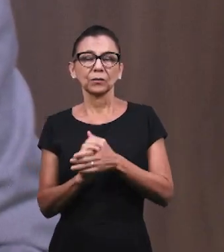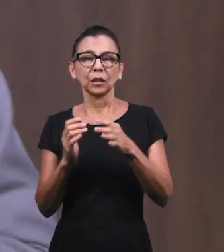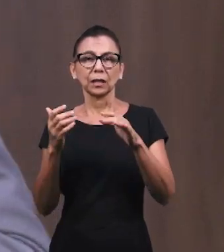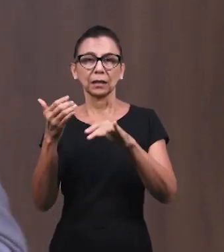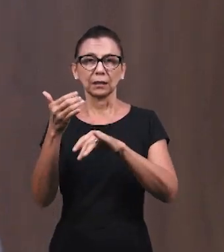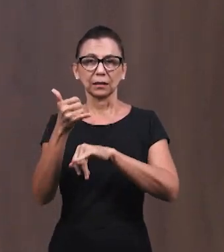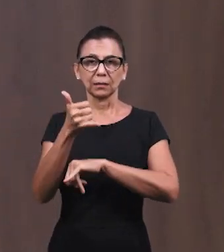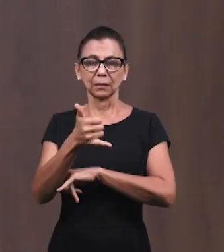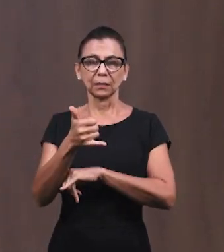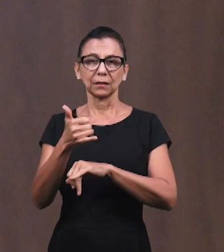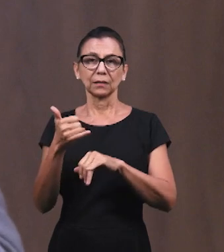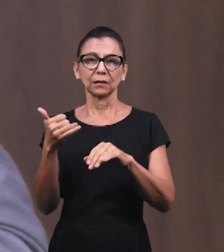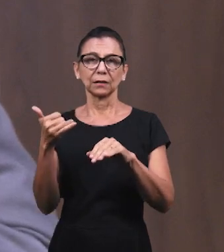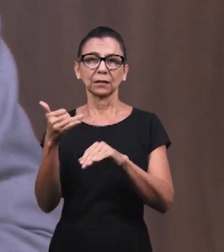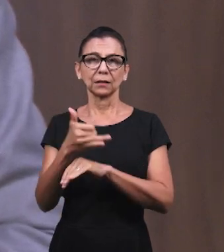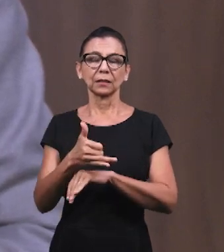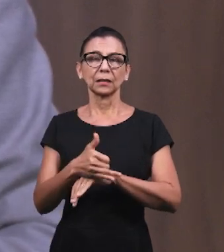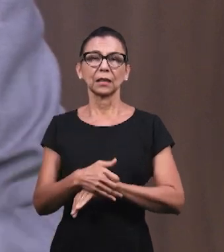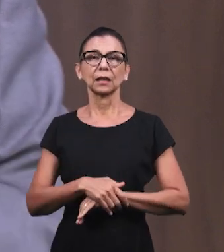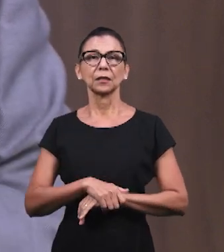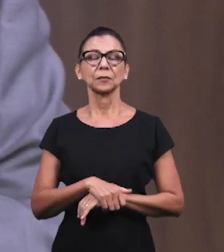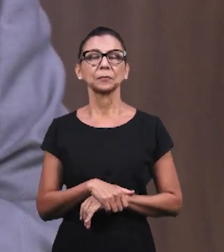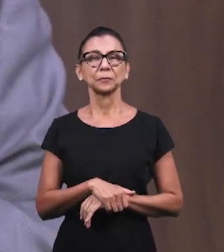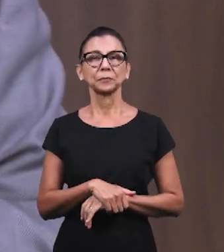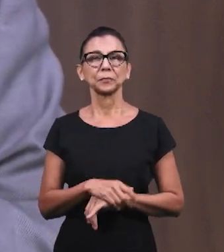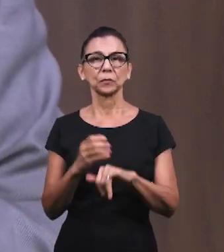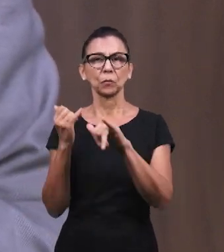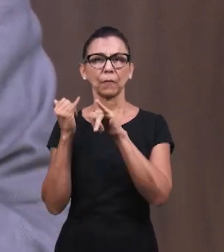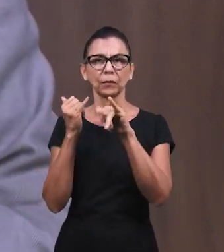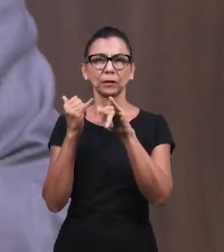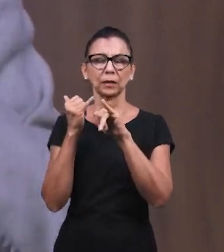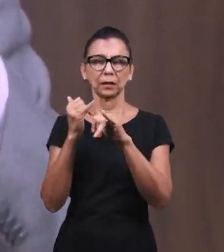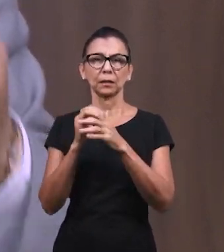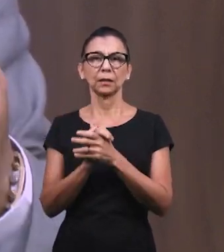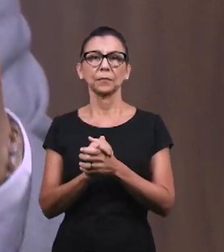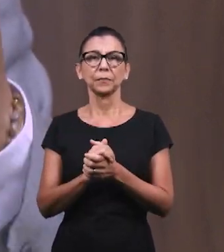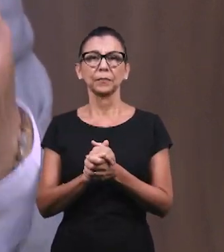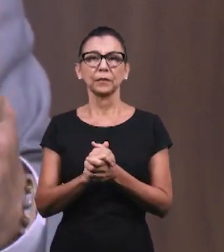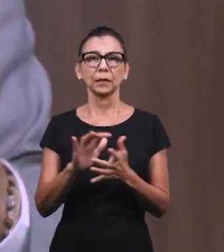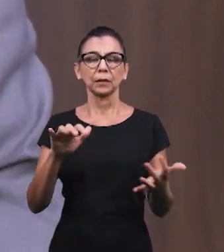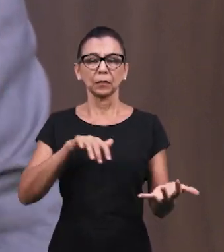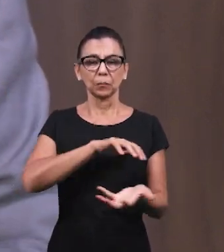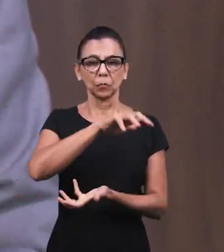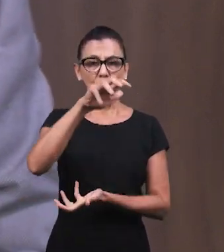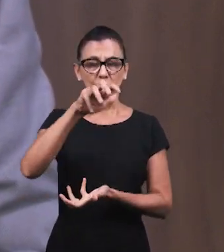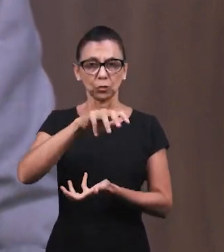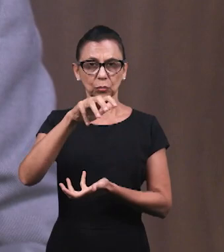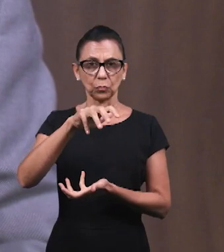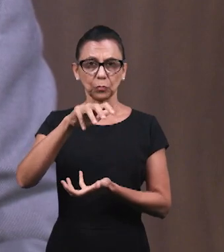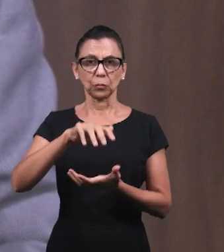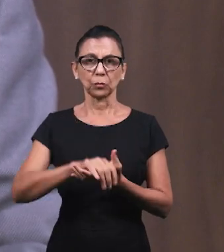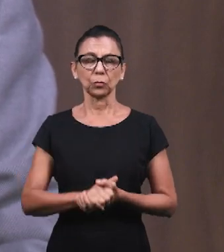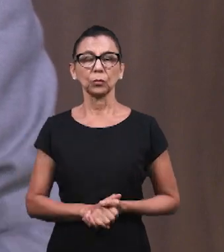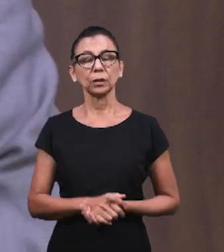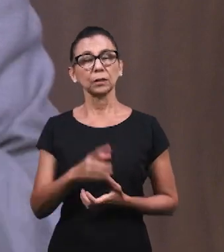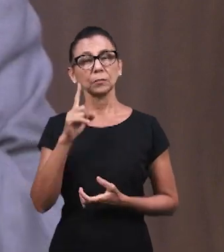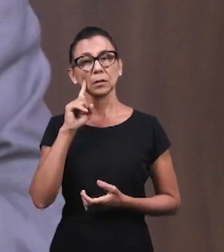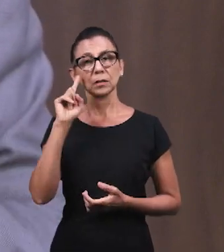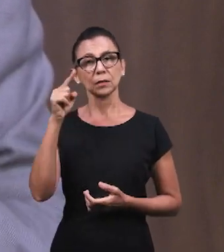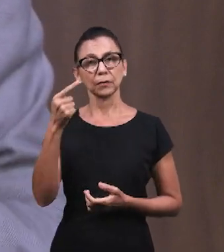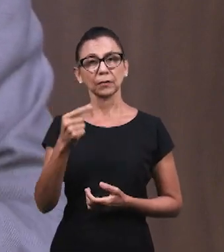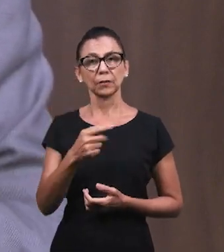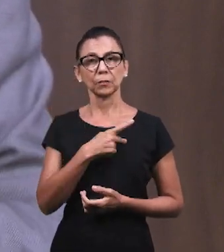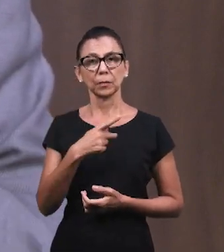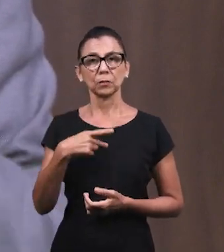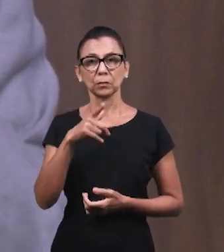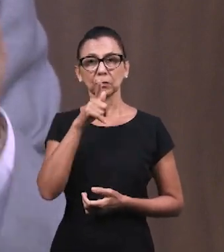votre vie. Nous allons maintenant entrer avec le générique Le Tour du Monde. Dans la séquence, nous allons mettre en réseau avec tous les temples de l'Église